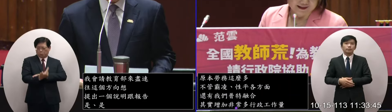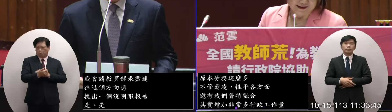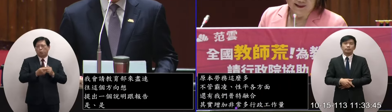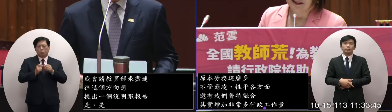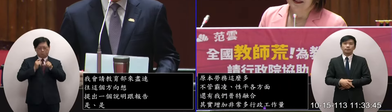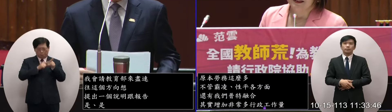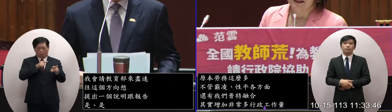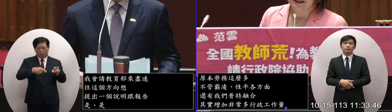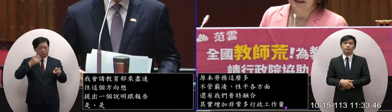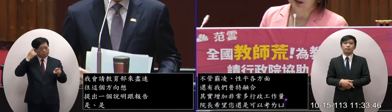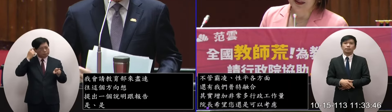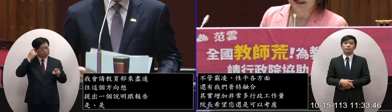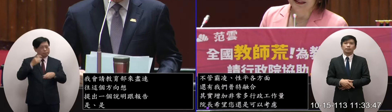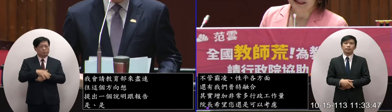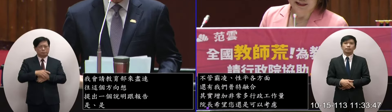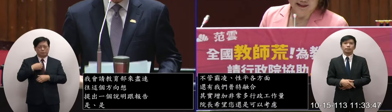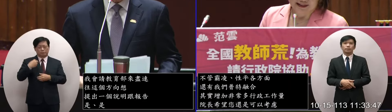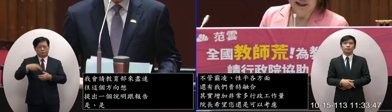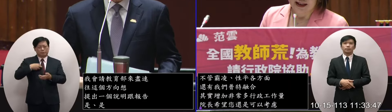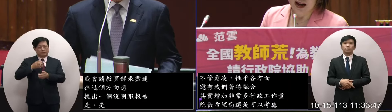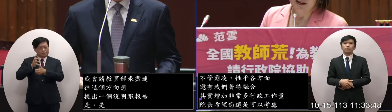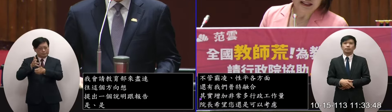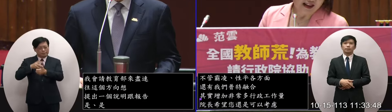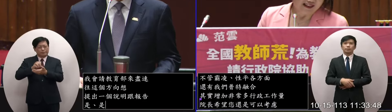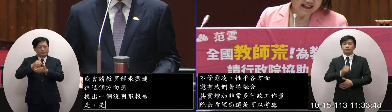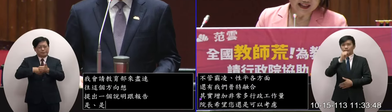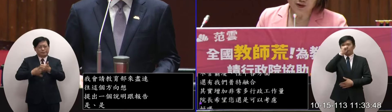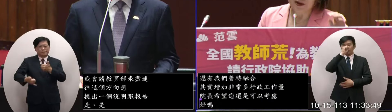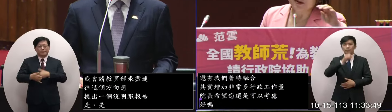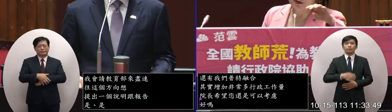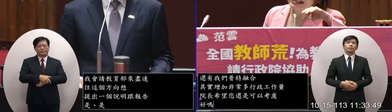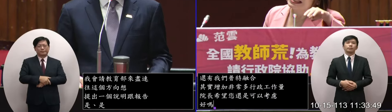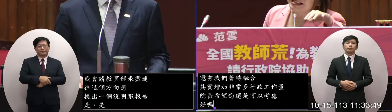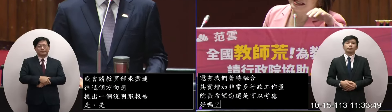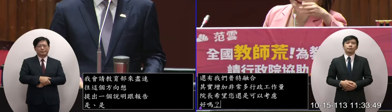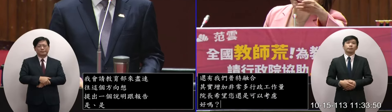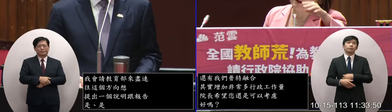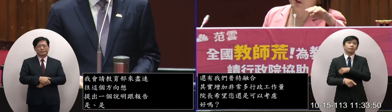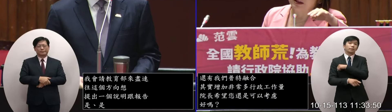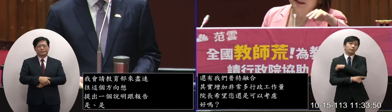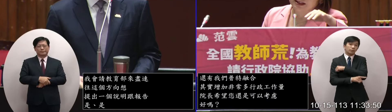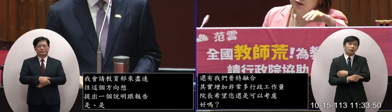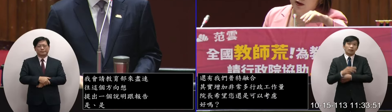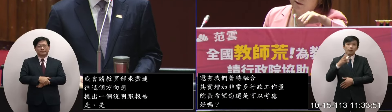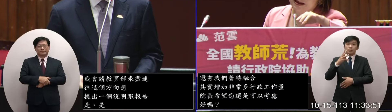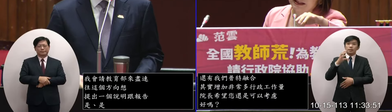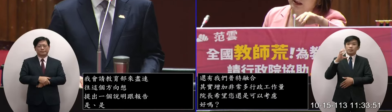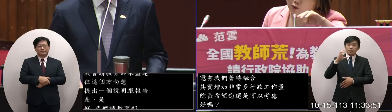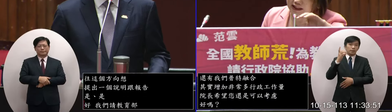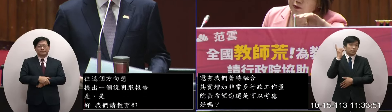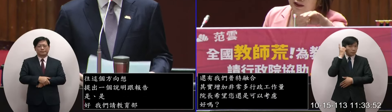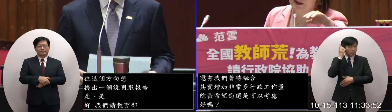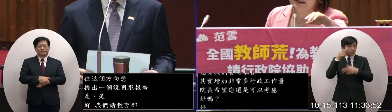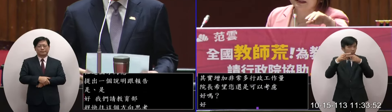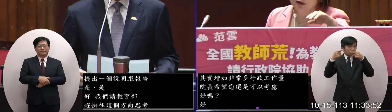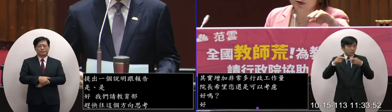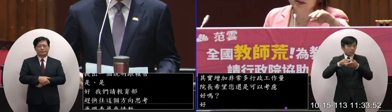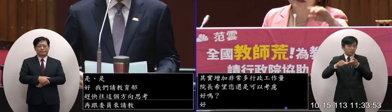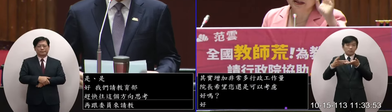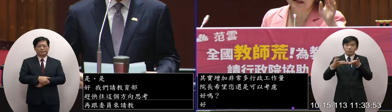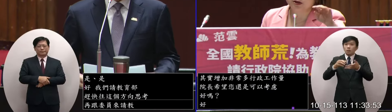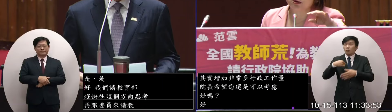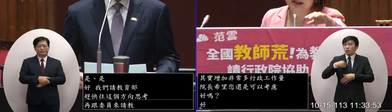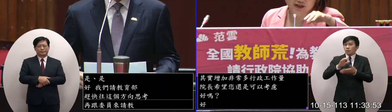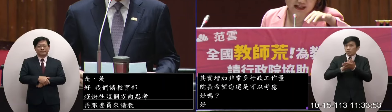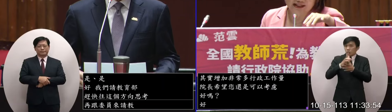这个方向来做一个思考，来跟委员再请教。 好好，那最后关于3C的部分，我也是我要办的一个公听会哦。那到